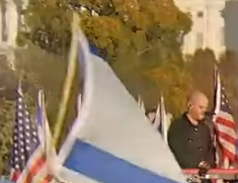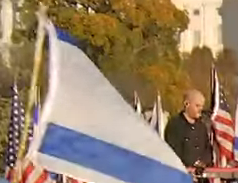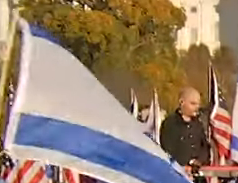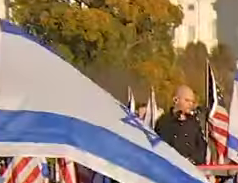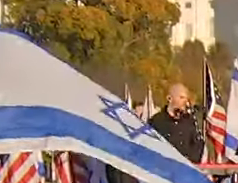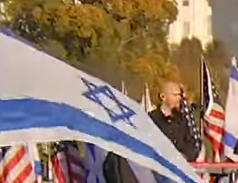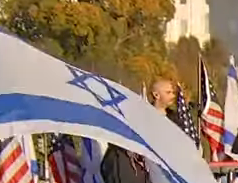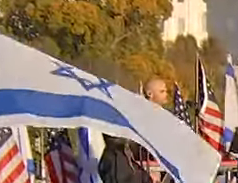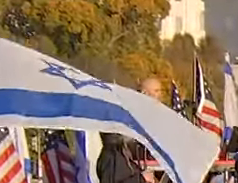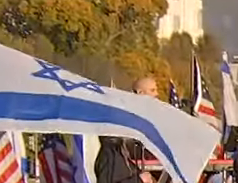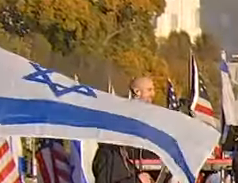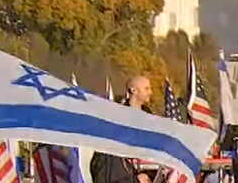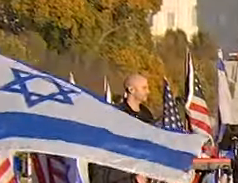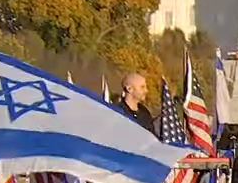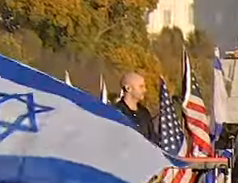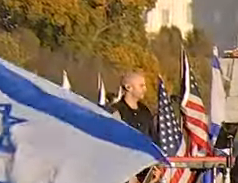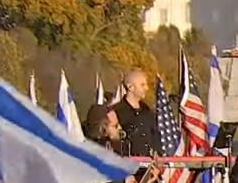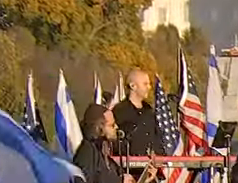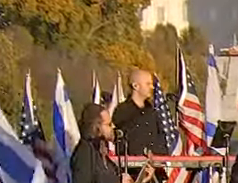שתעשו לו הרבה הרבה כפיים